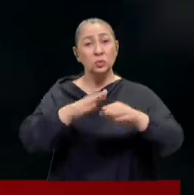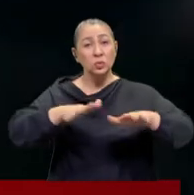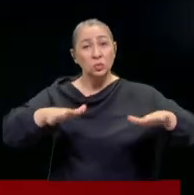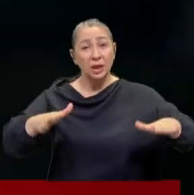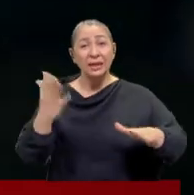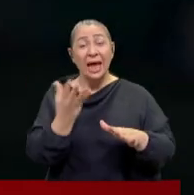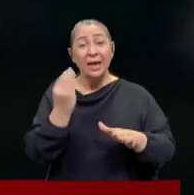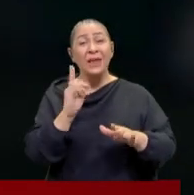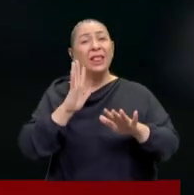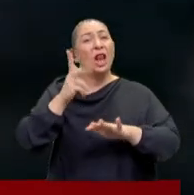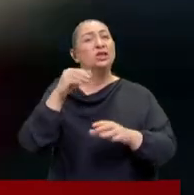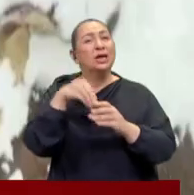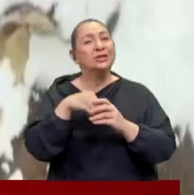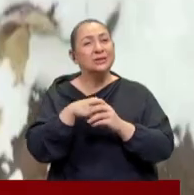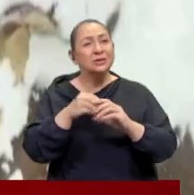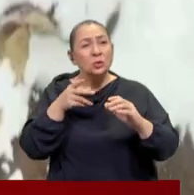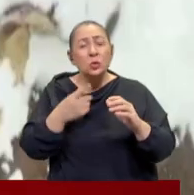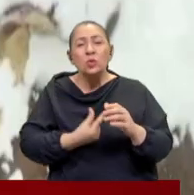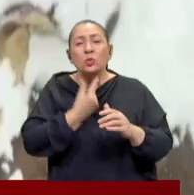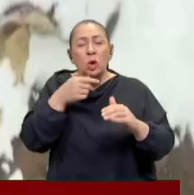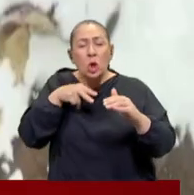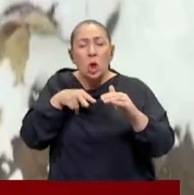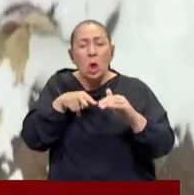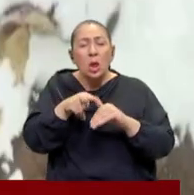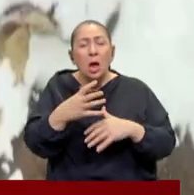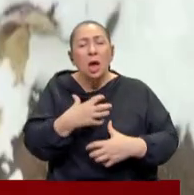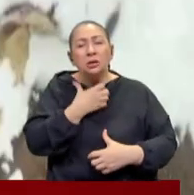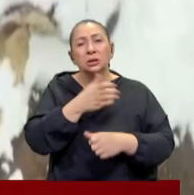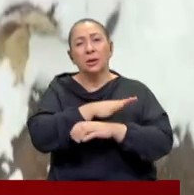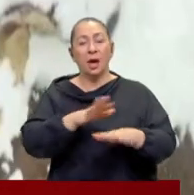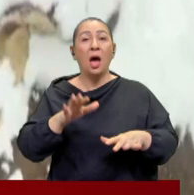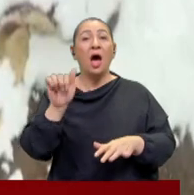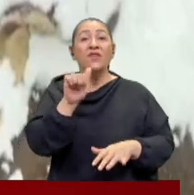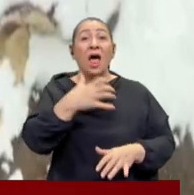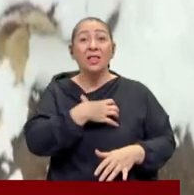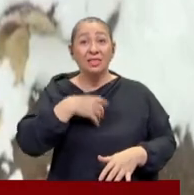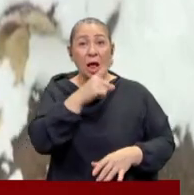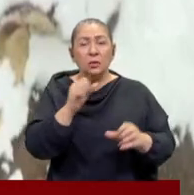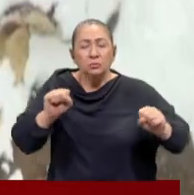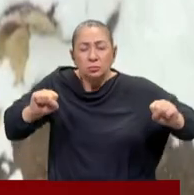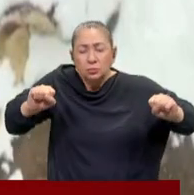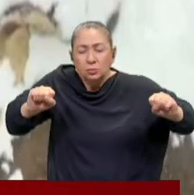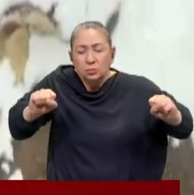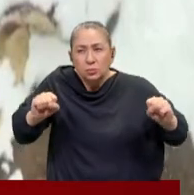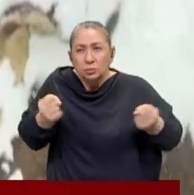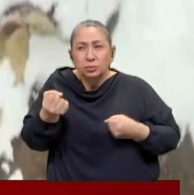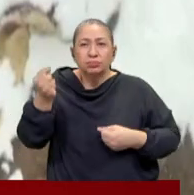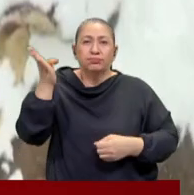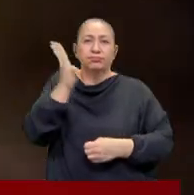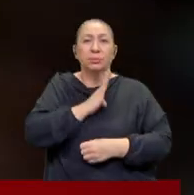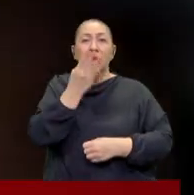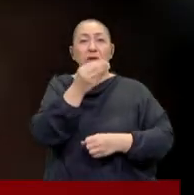Çocuklarına daha iyi bir gelecek için çıkılan umut yolculuğu acıyla bitti. Afgan anne dondurucu soğuğa yenik düştü.